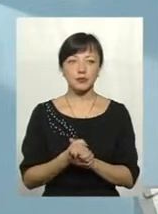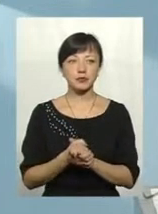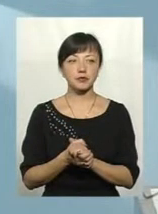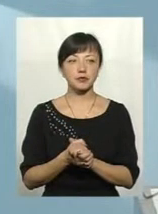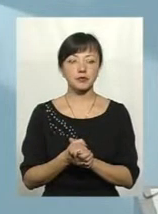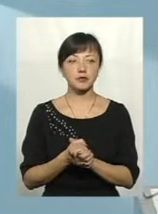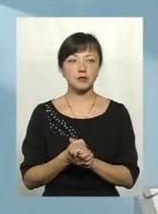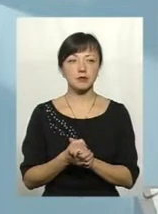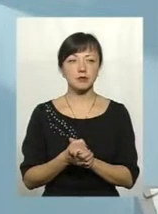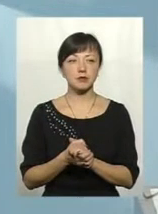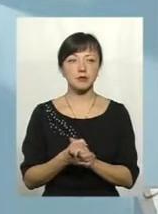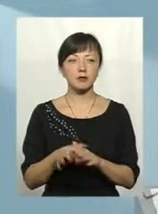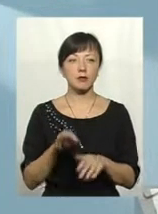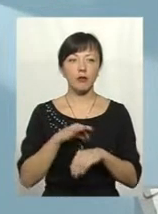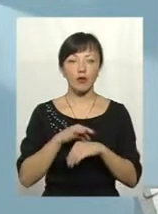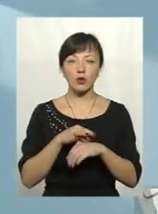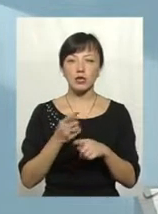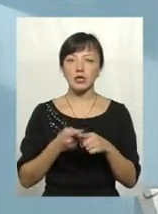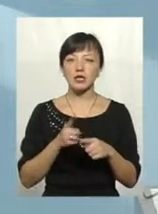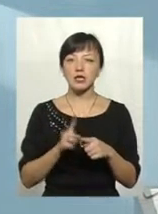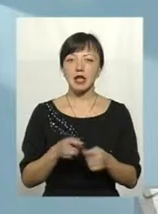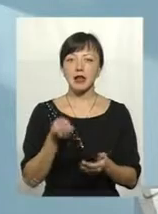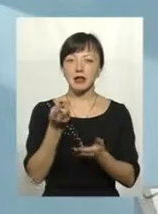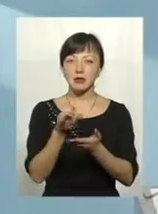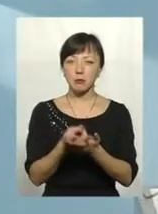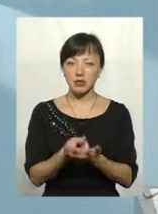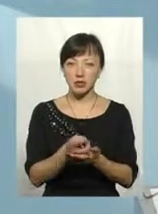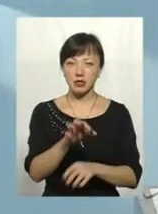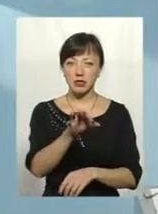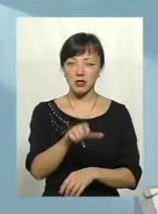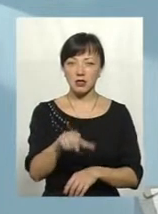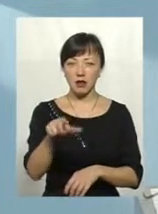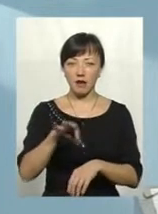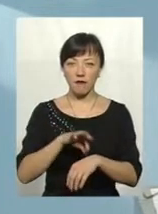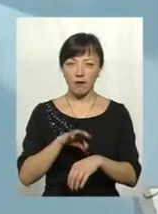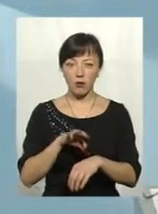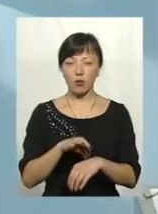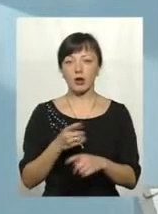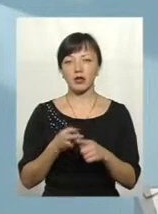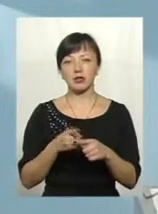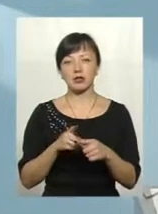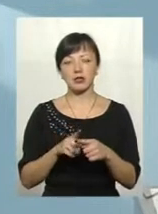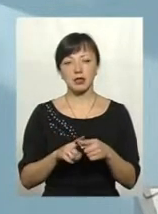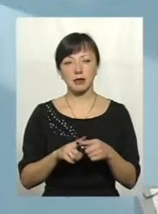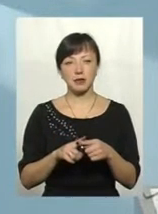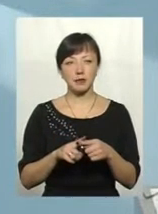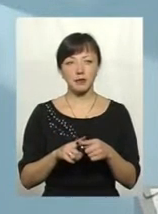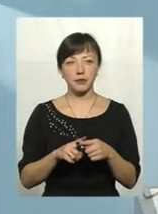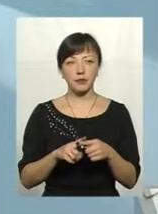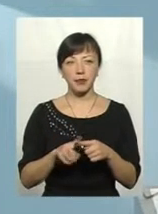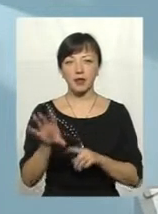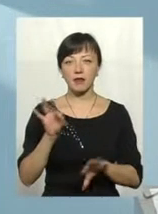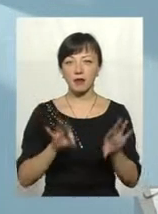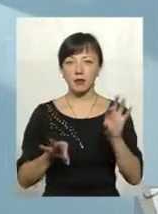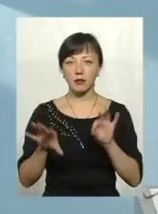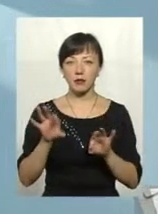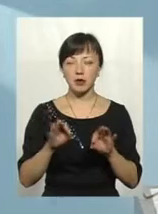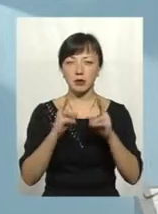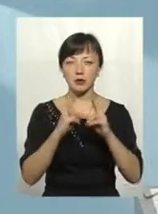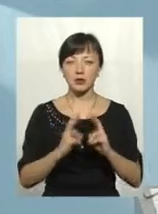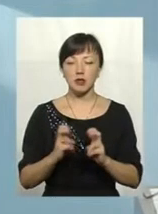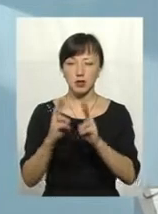ризику населення проводиться. Це диспансеризація хворих на туберкульоз. Це відбір хворих,